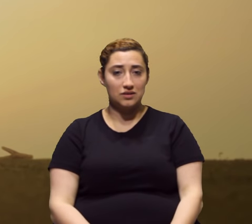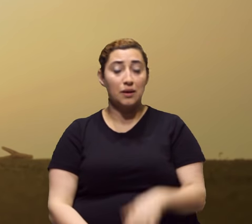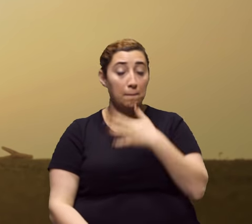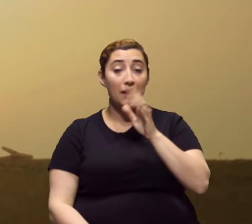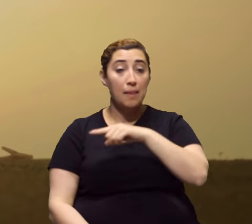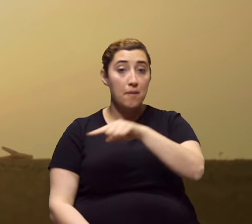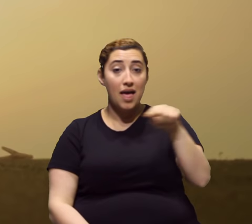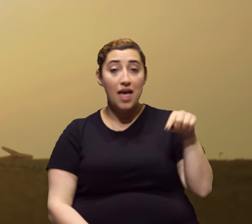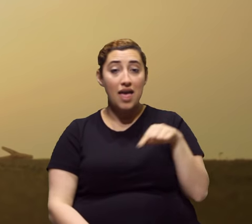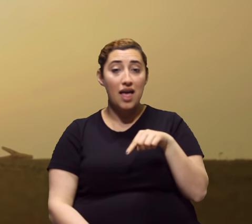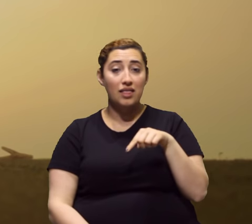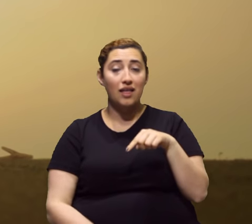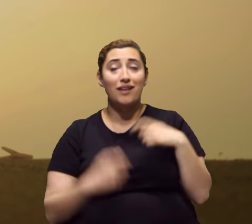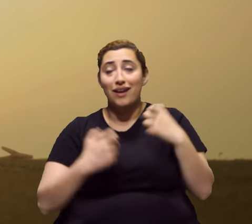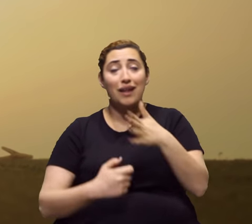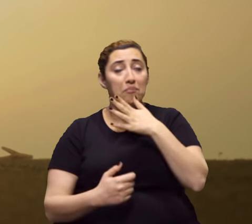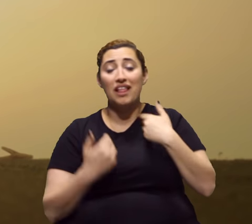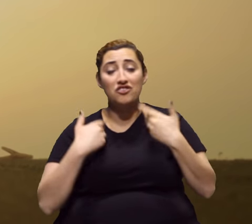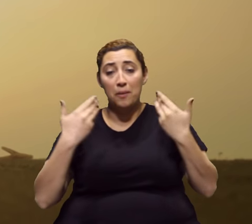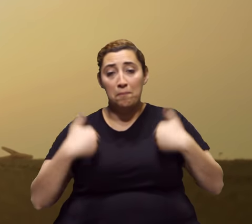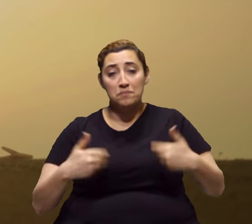Bilmeyen ne bilsin bizi,